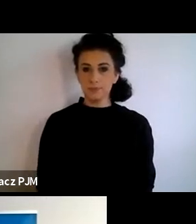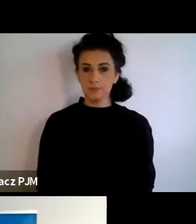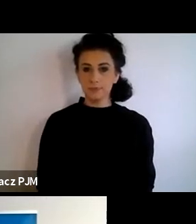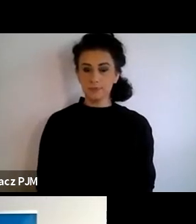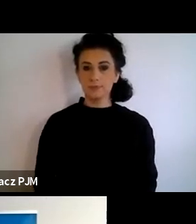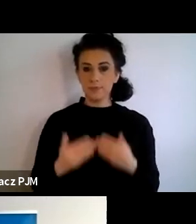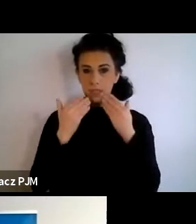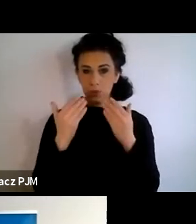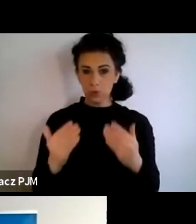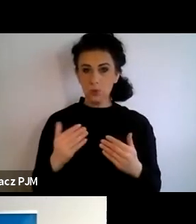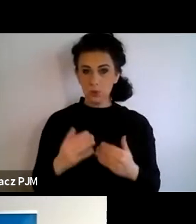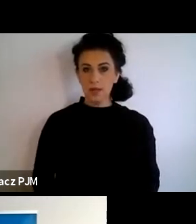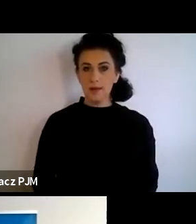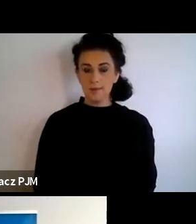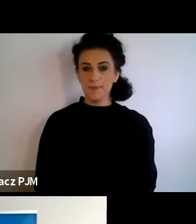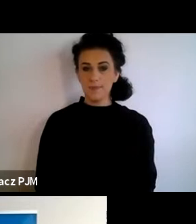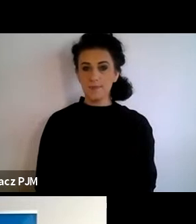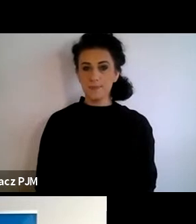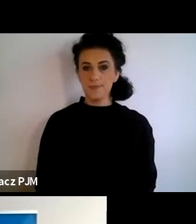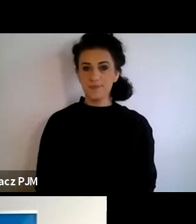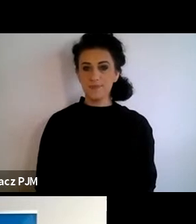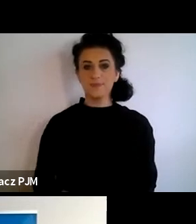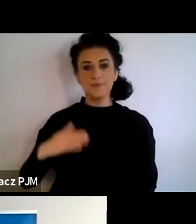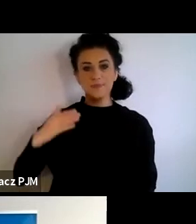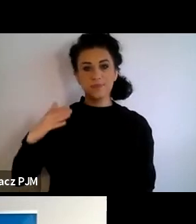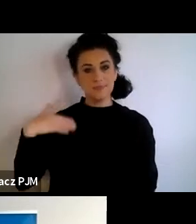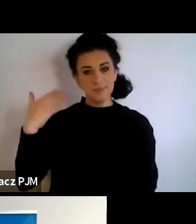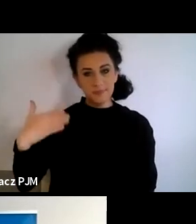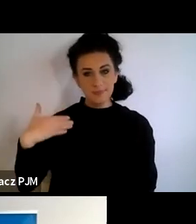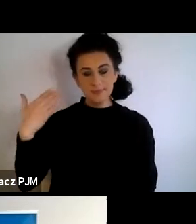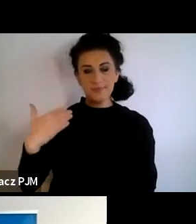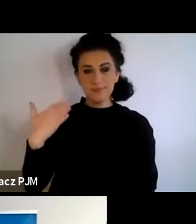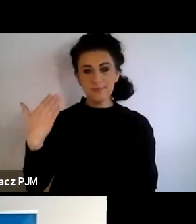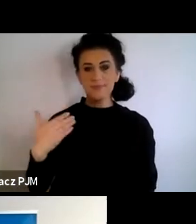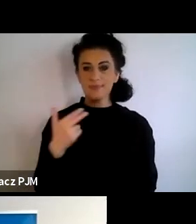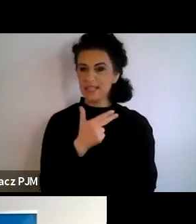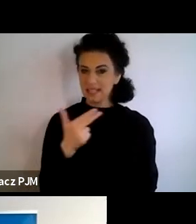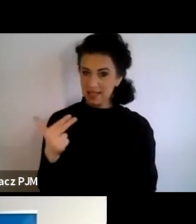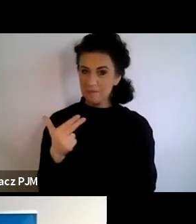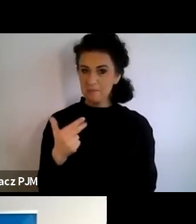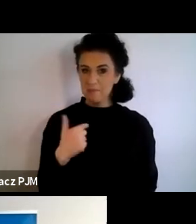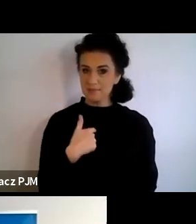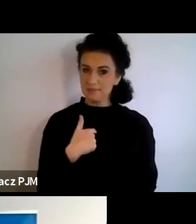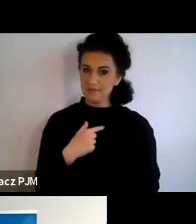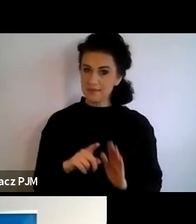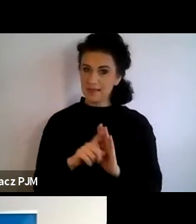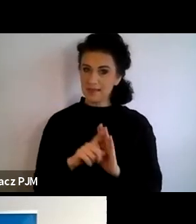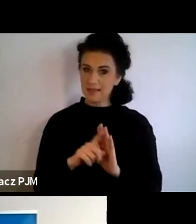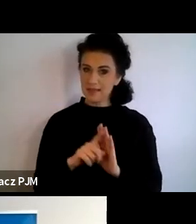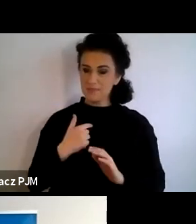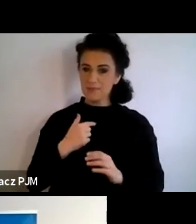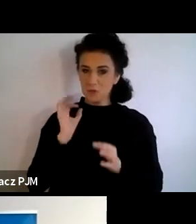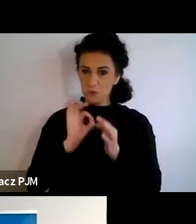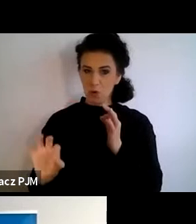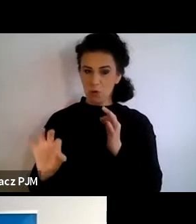dziękuję, Piotrze, za wyczerpującą temat. Dla mnie praktycznie do cna